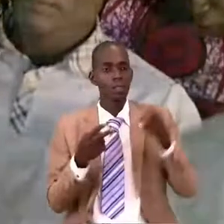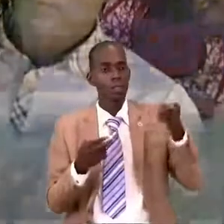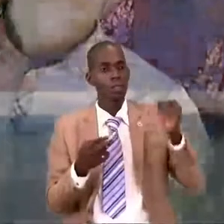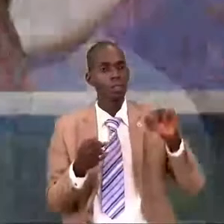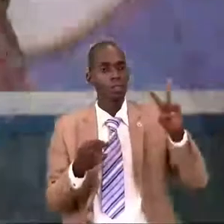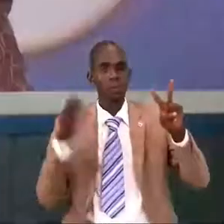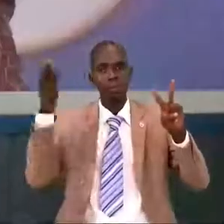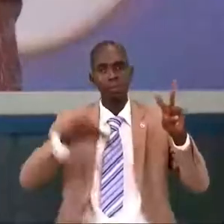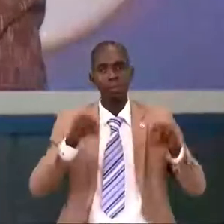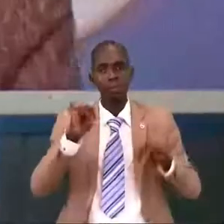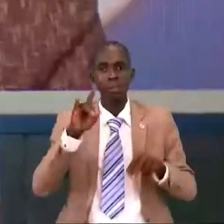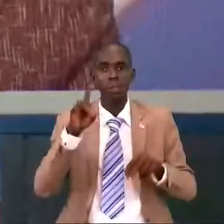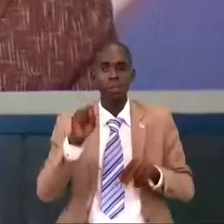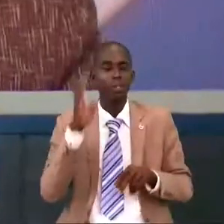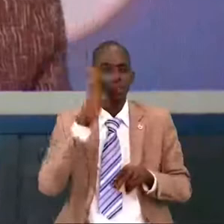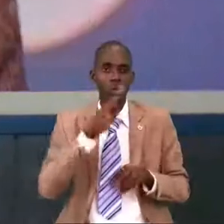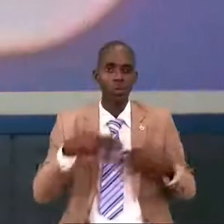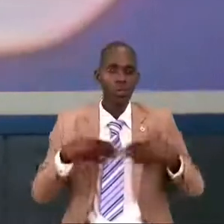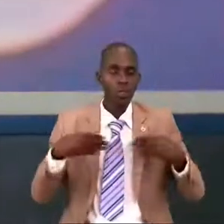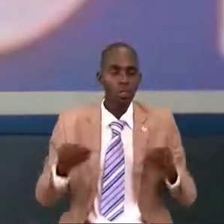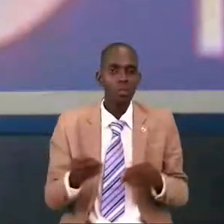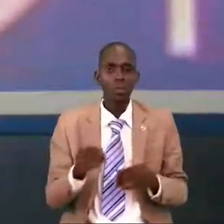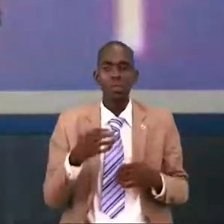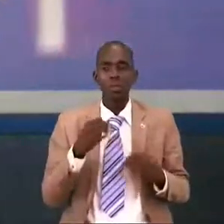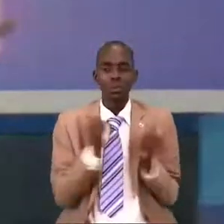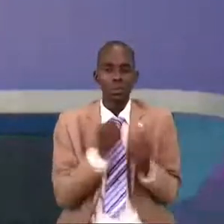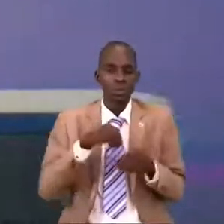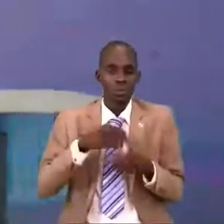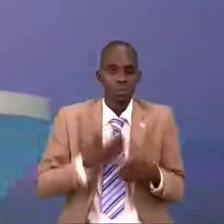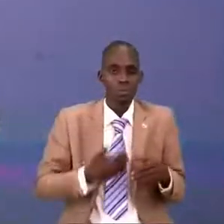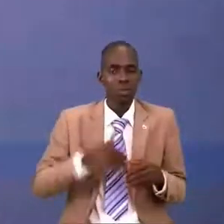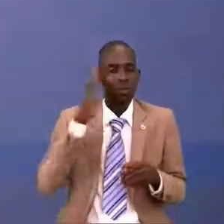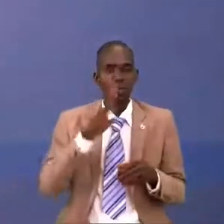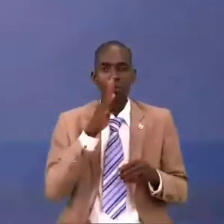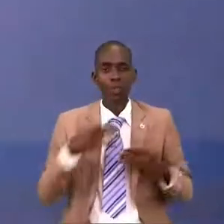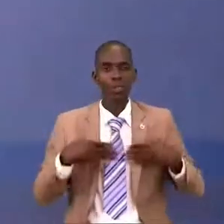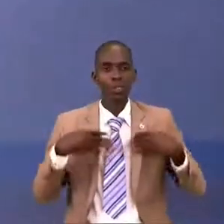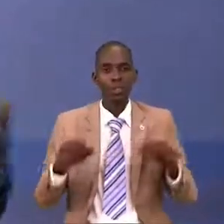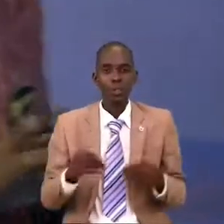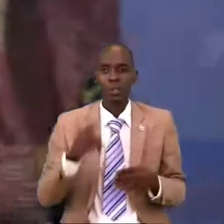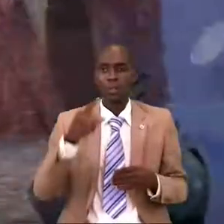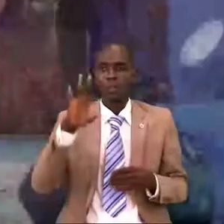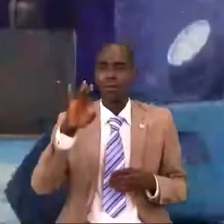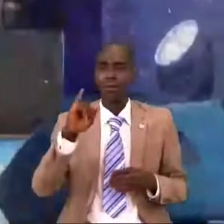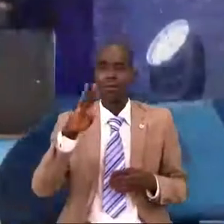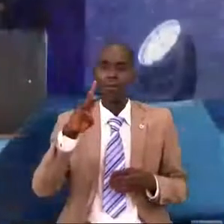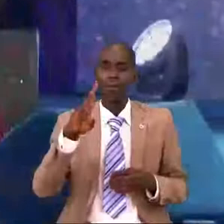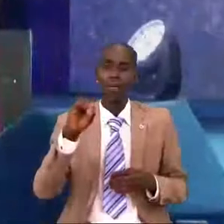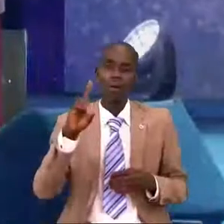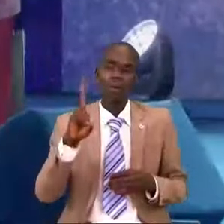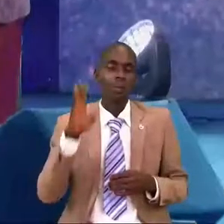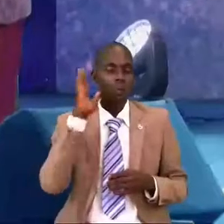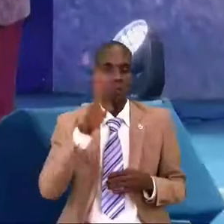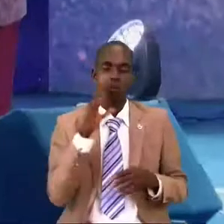tumeur, fibrome sera ôté, les yeux aveugles seront guéris, les oreilles sourdes, les